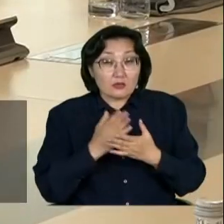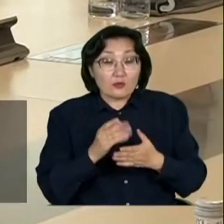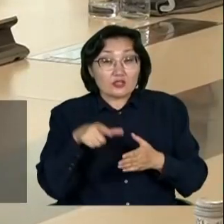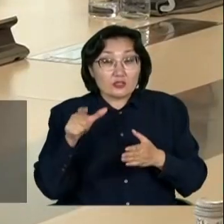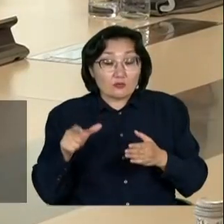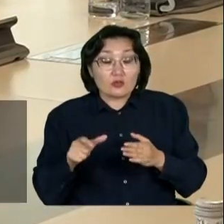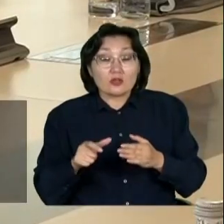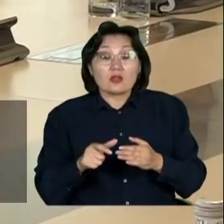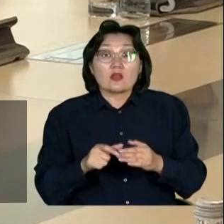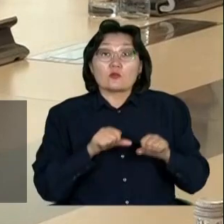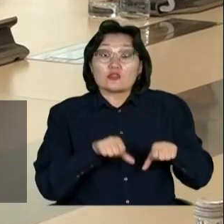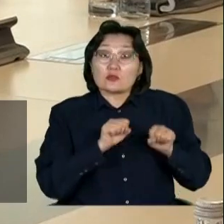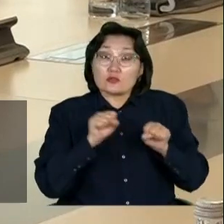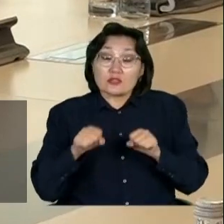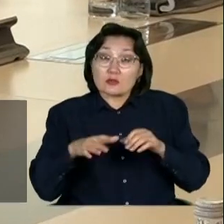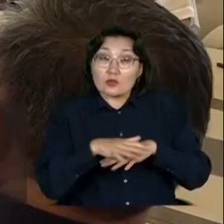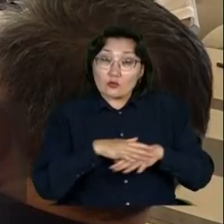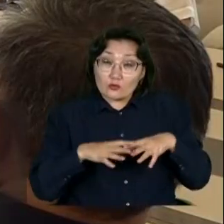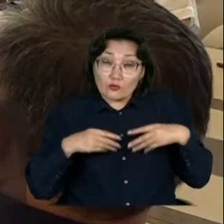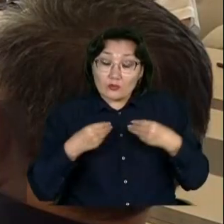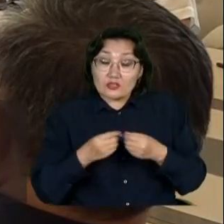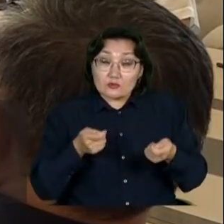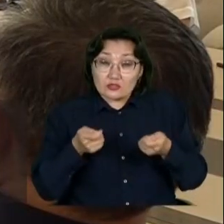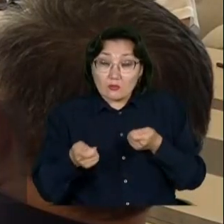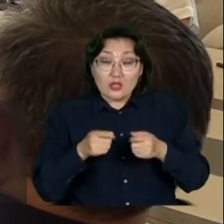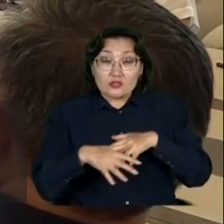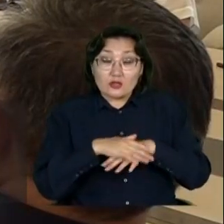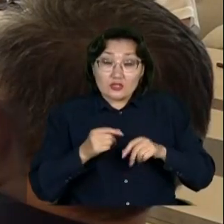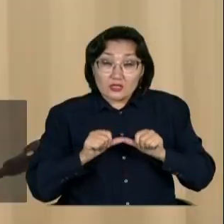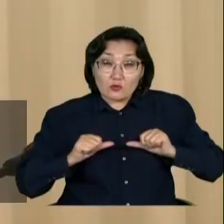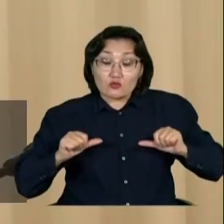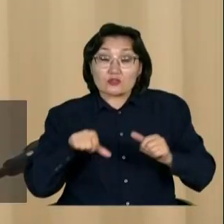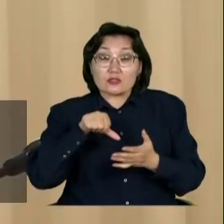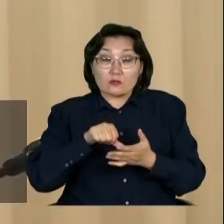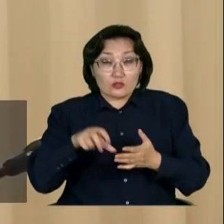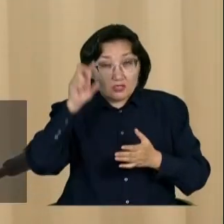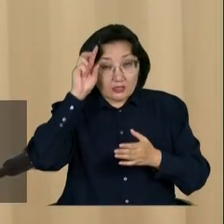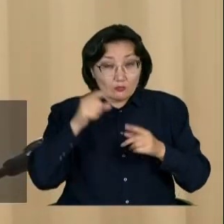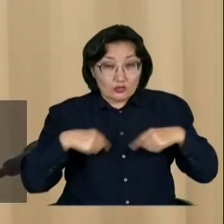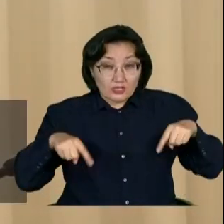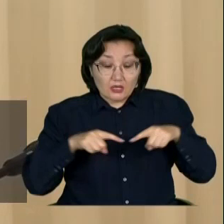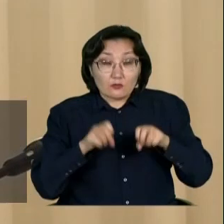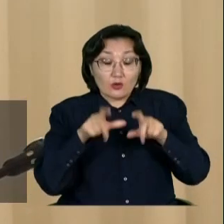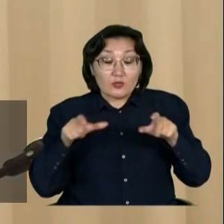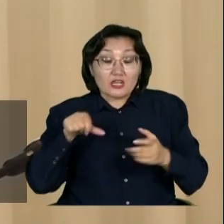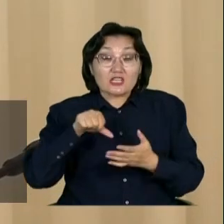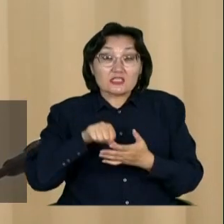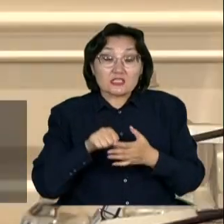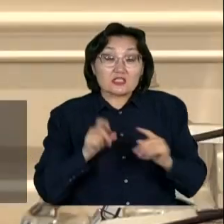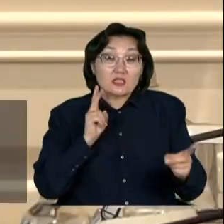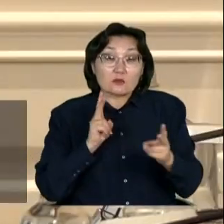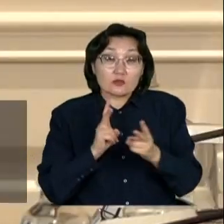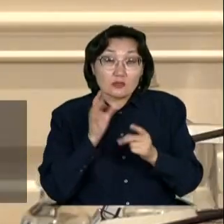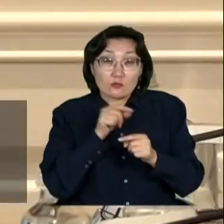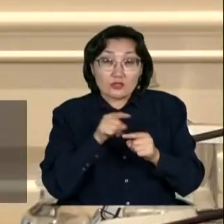адамдардың мүддесін қорғайтын қоғамдық бірлестіктердің басшылары, қоғамдық кеңес мүшелері мен мемлекеттік органдардың өкілдері қатысты. Кездесу